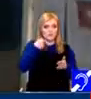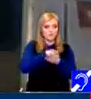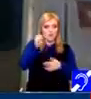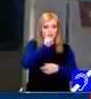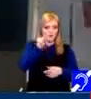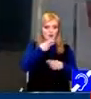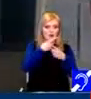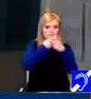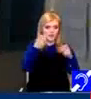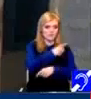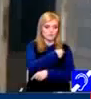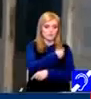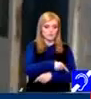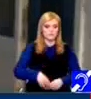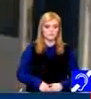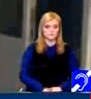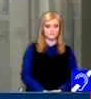viitoare, avertizează medicii.